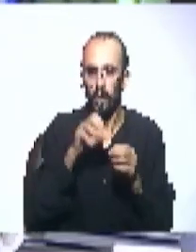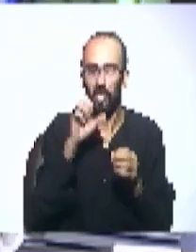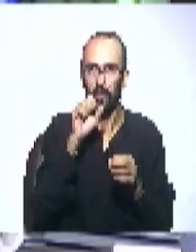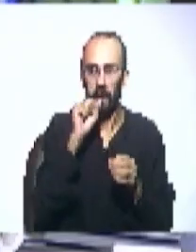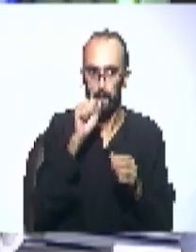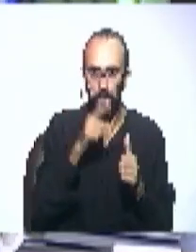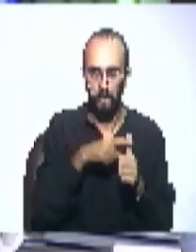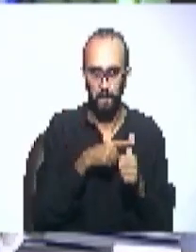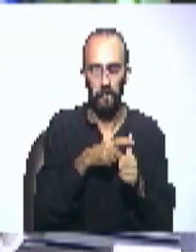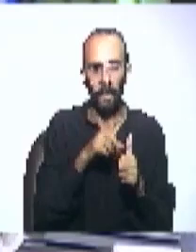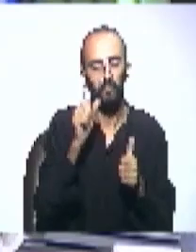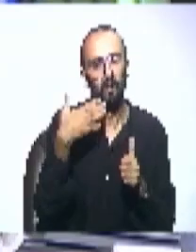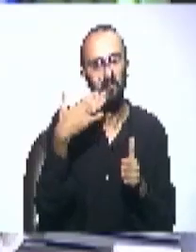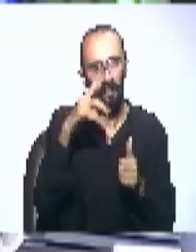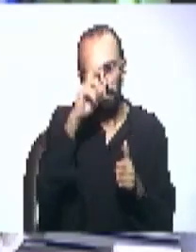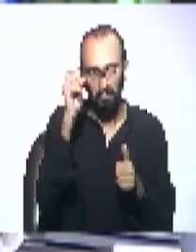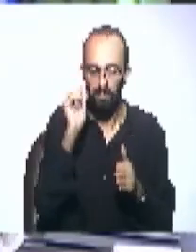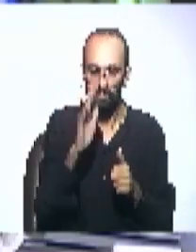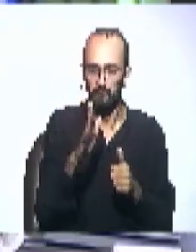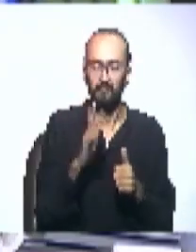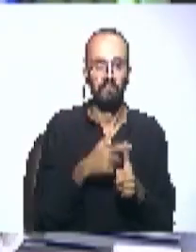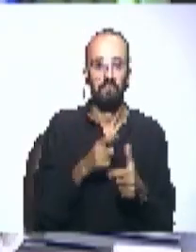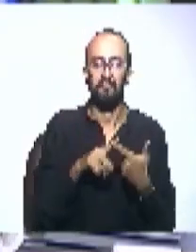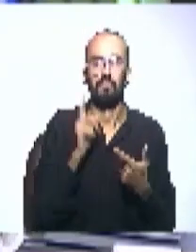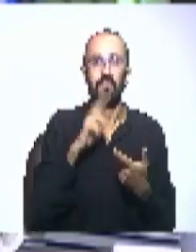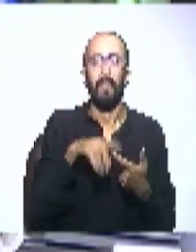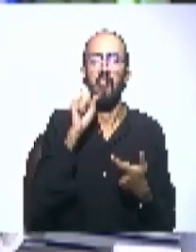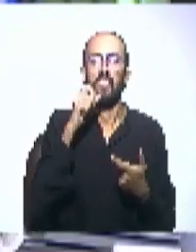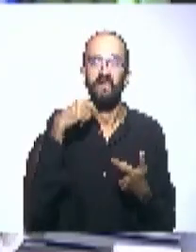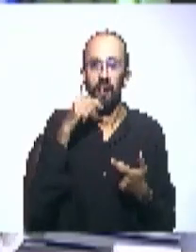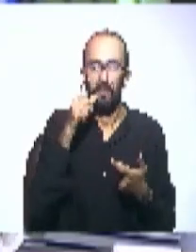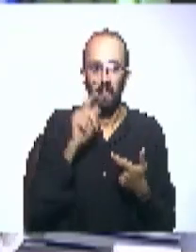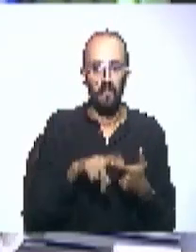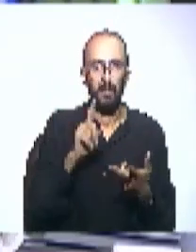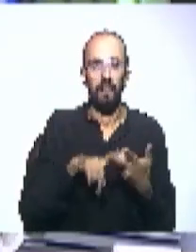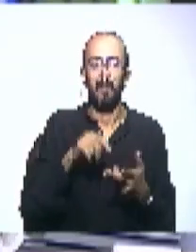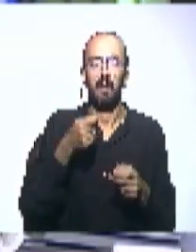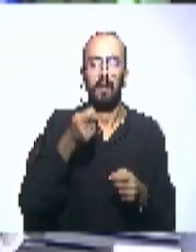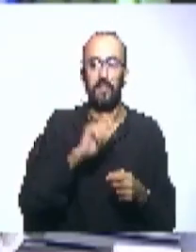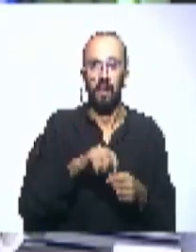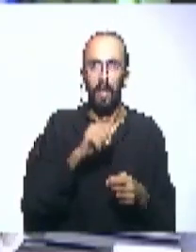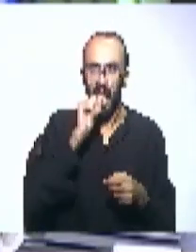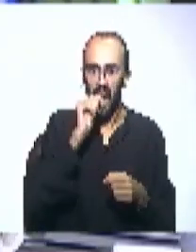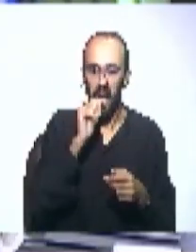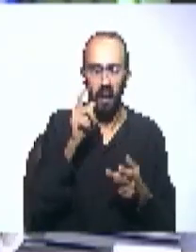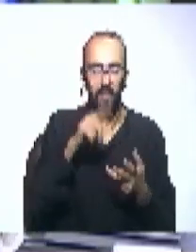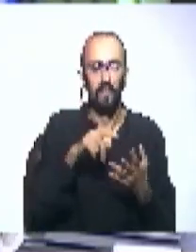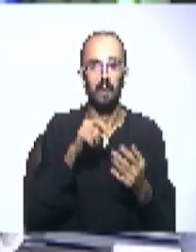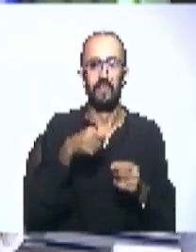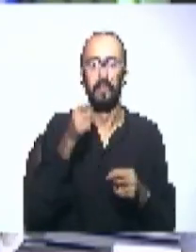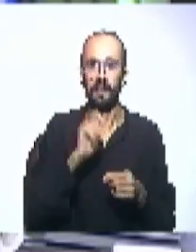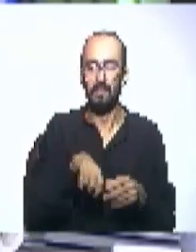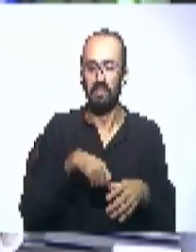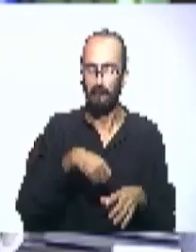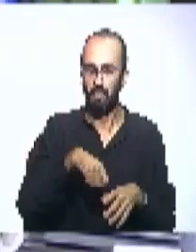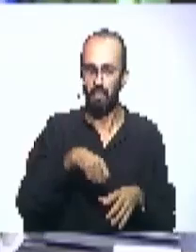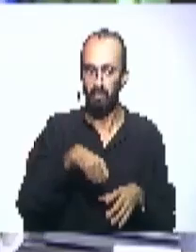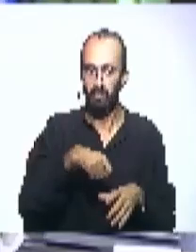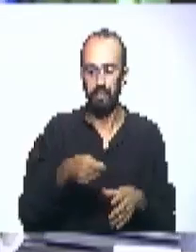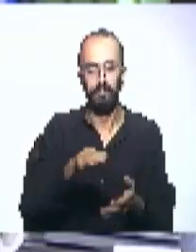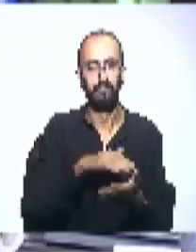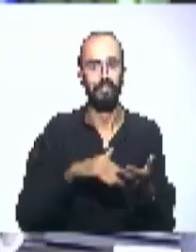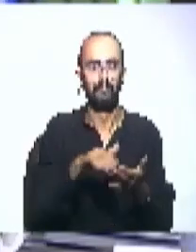كاتشب او كاتشب حراق ومستردة وزبادي ومعلقة طحينة، بيطلع احلى صوص للهمبرجر في الدنيا بعيدا